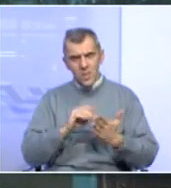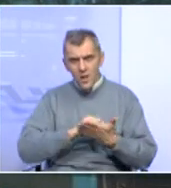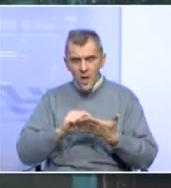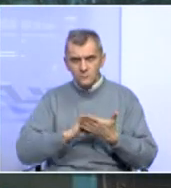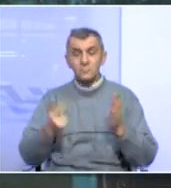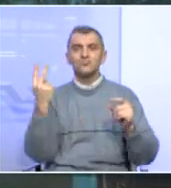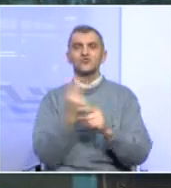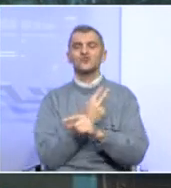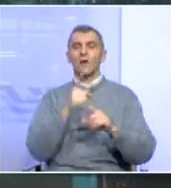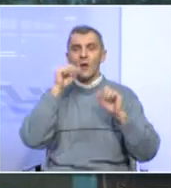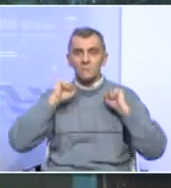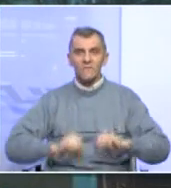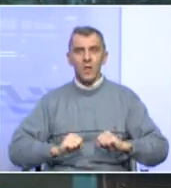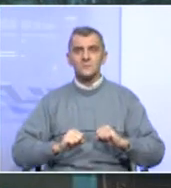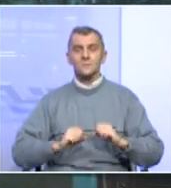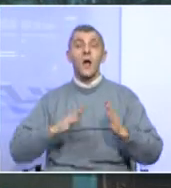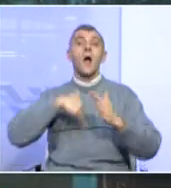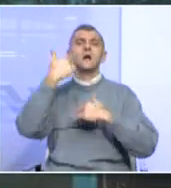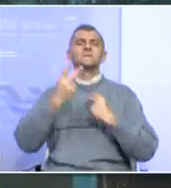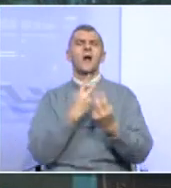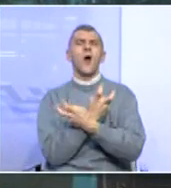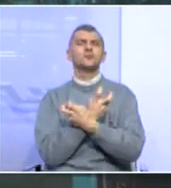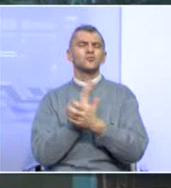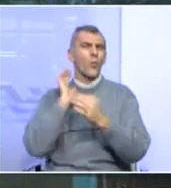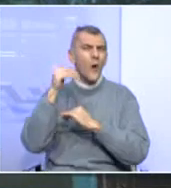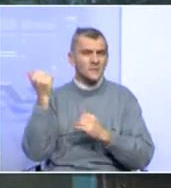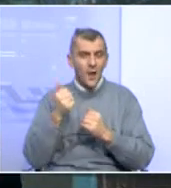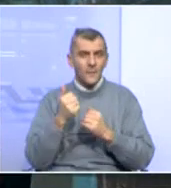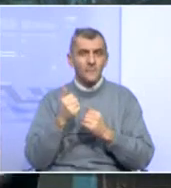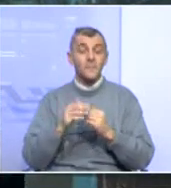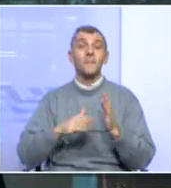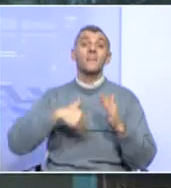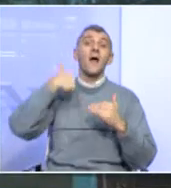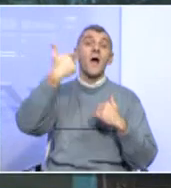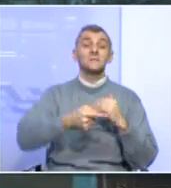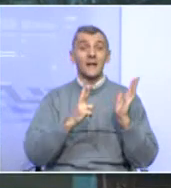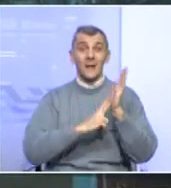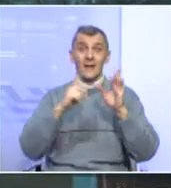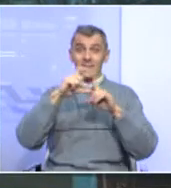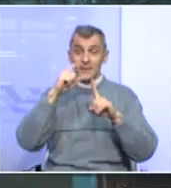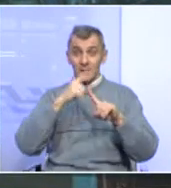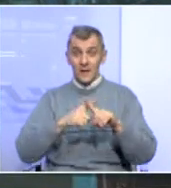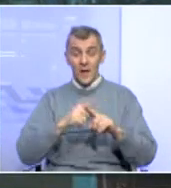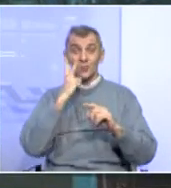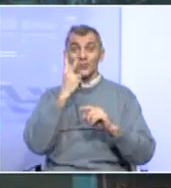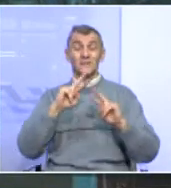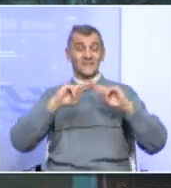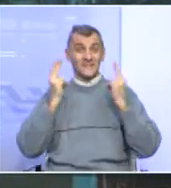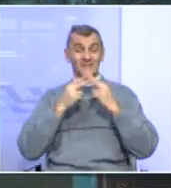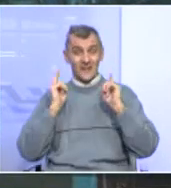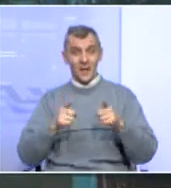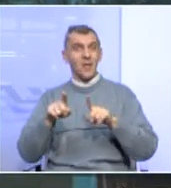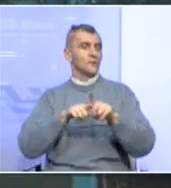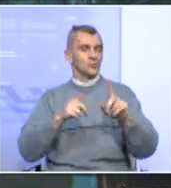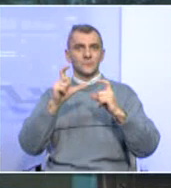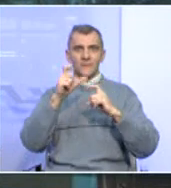državu. Pa kasnije Austro-Ugarska, pa poslije toga čak i NDH u vrijeme Drugog svjetskog rata i naravno